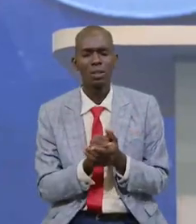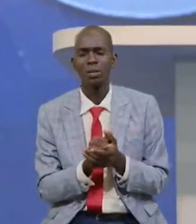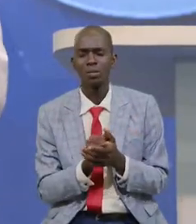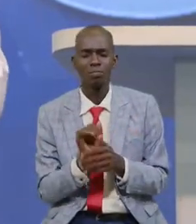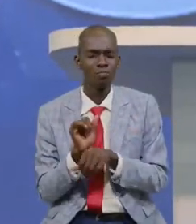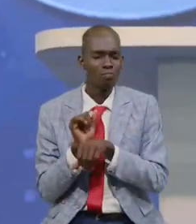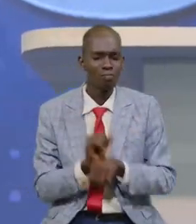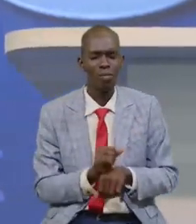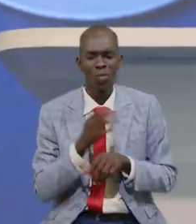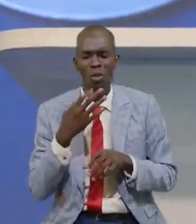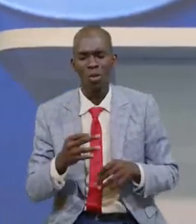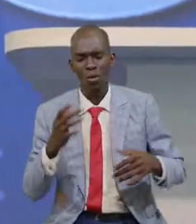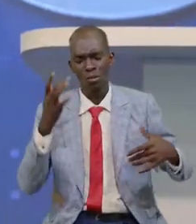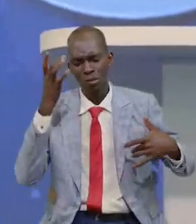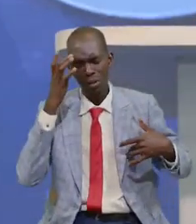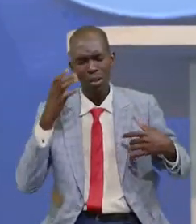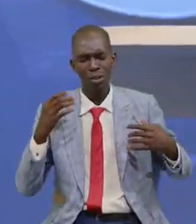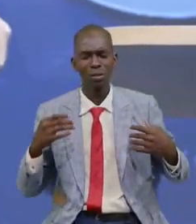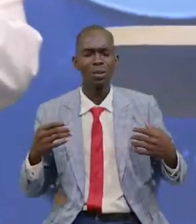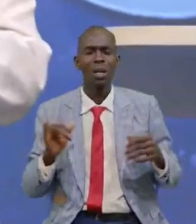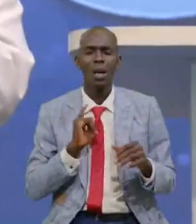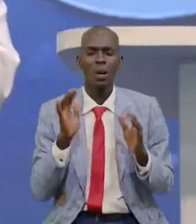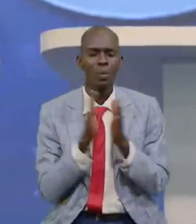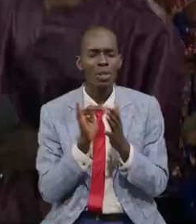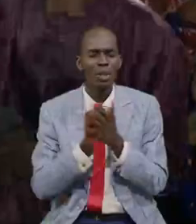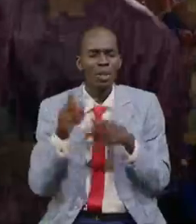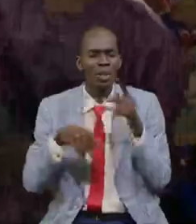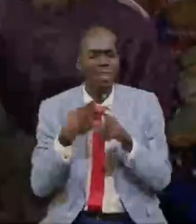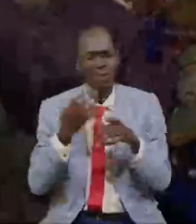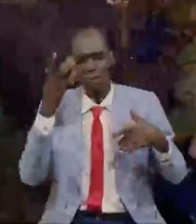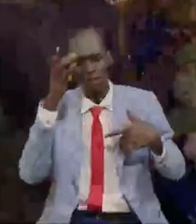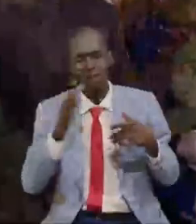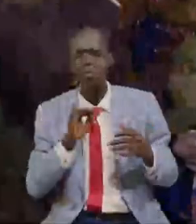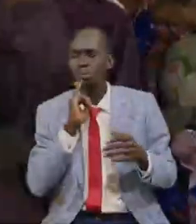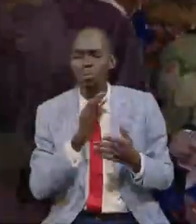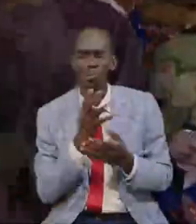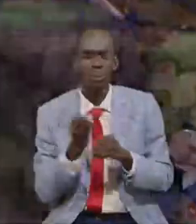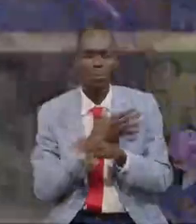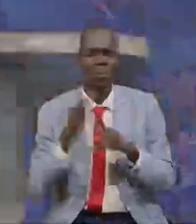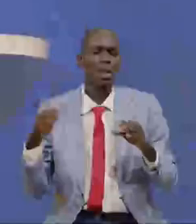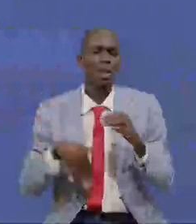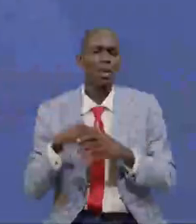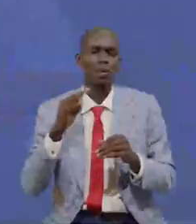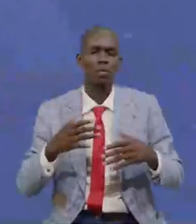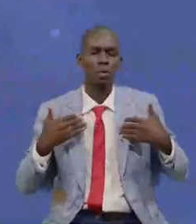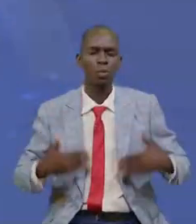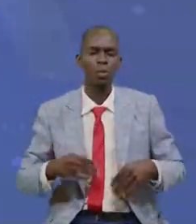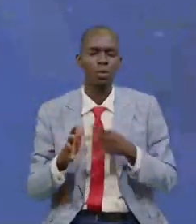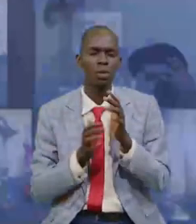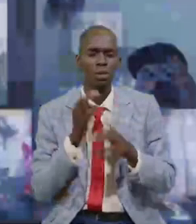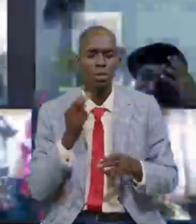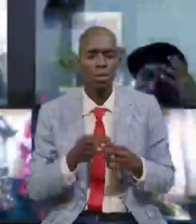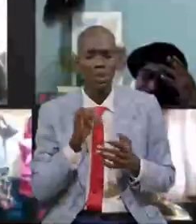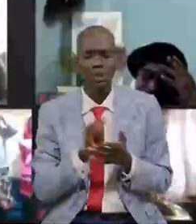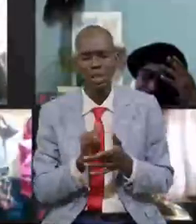Et toute l'emprise de maladies et des infirmités, je prie que cela soit ôté de votre corps. La maladie